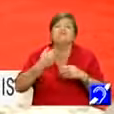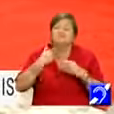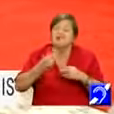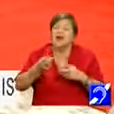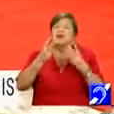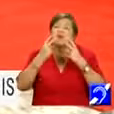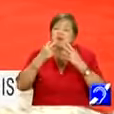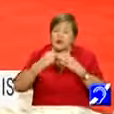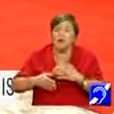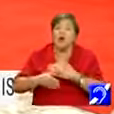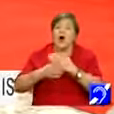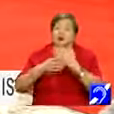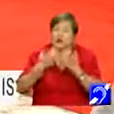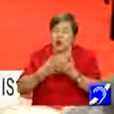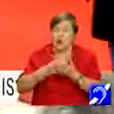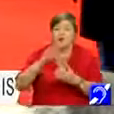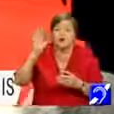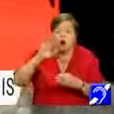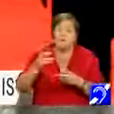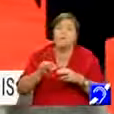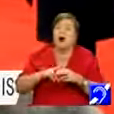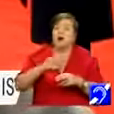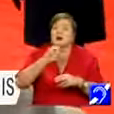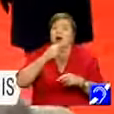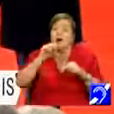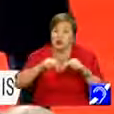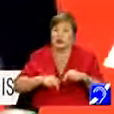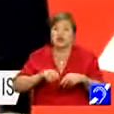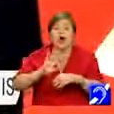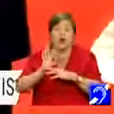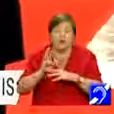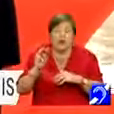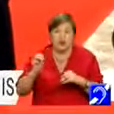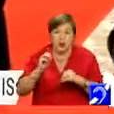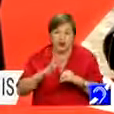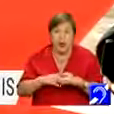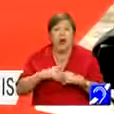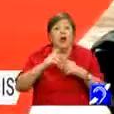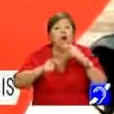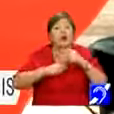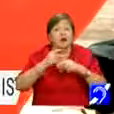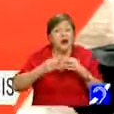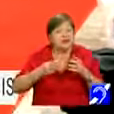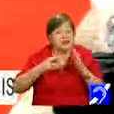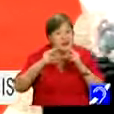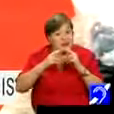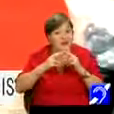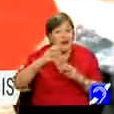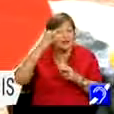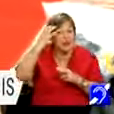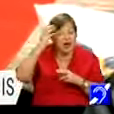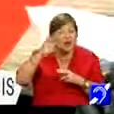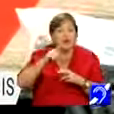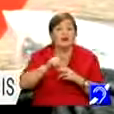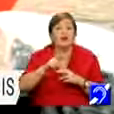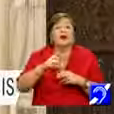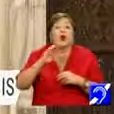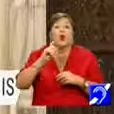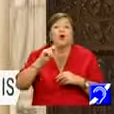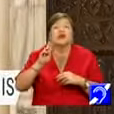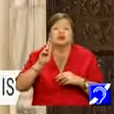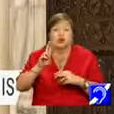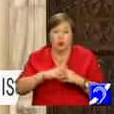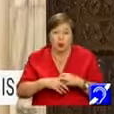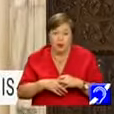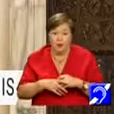sa, mai ales în acest an greu pandemic. Maia Sandu se întâlnește la Palatul Victoria și cu premierul interimar Florin Câțu.